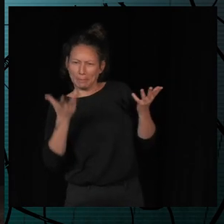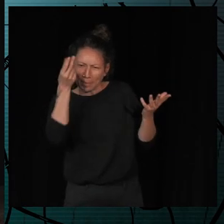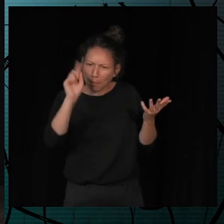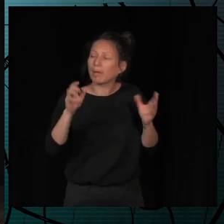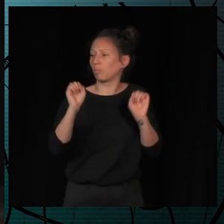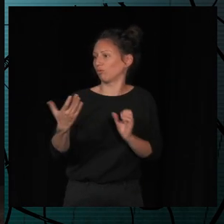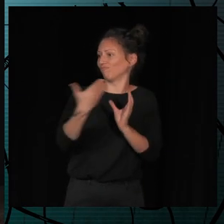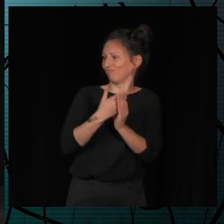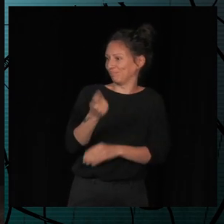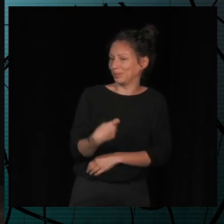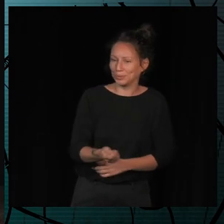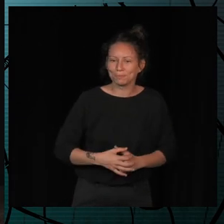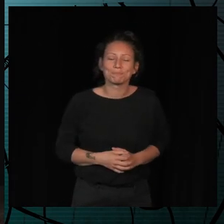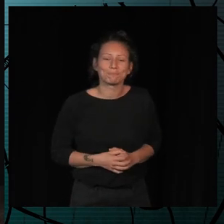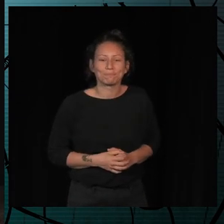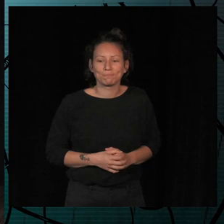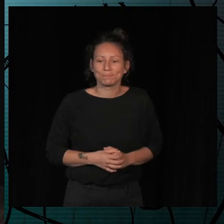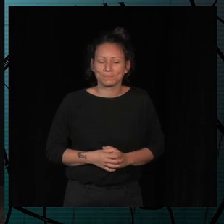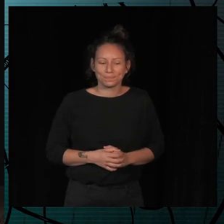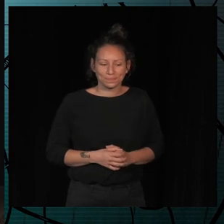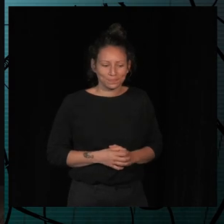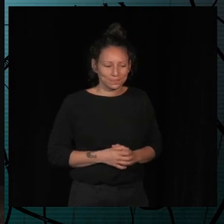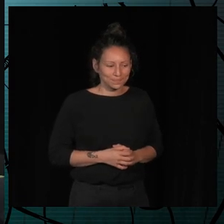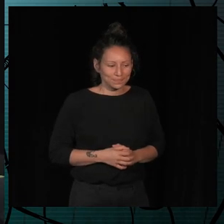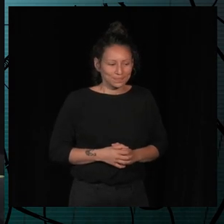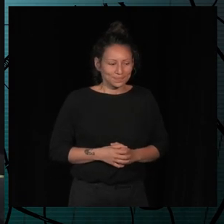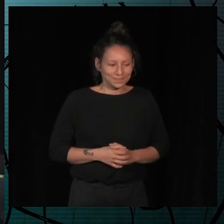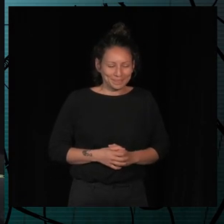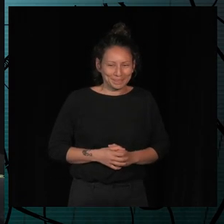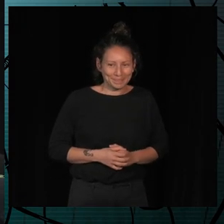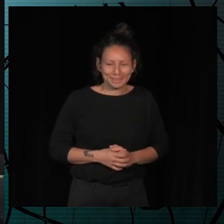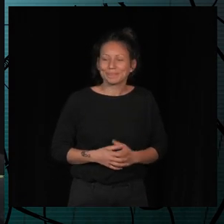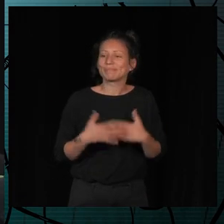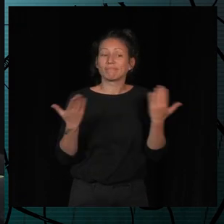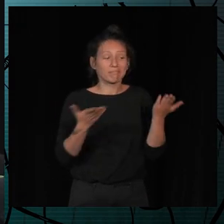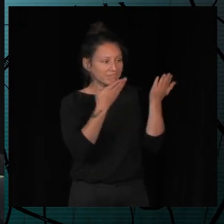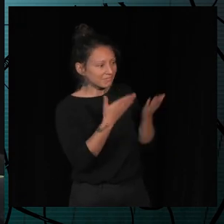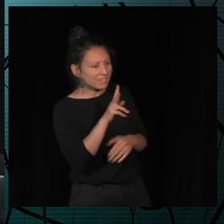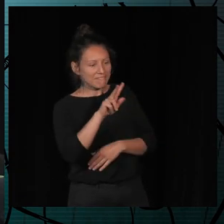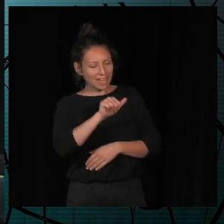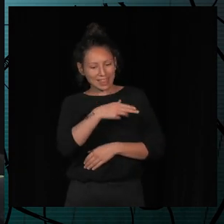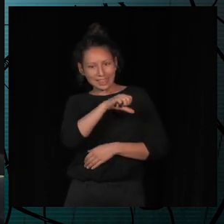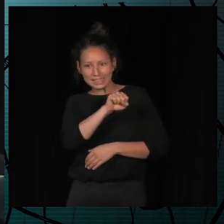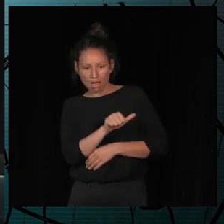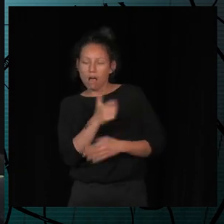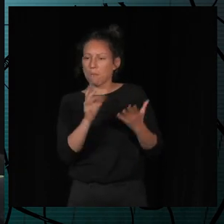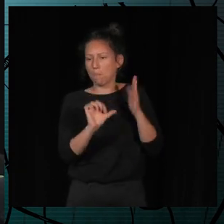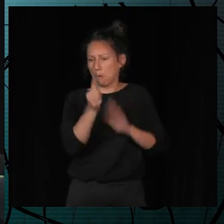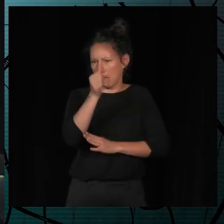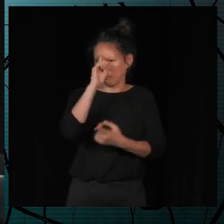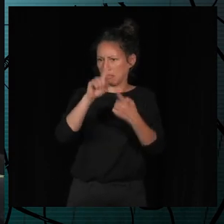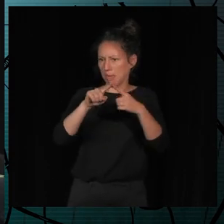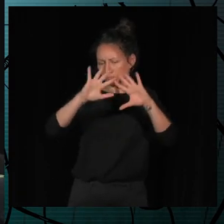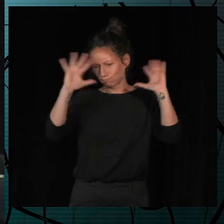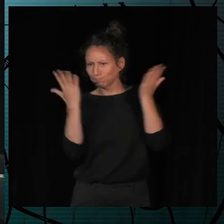faire Vanessa donc on va commencer à parler des des écran dans un premier temps hein de façon de façon assez assez